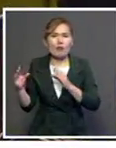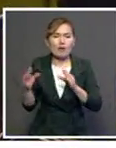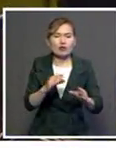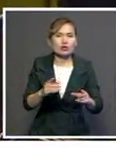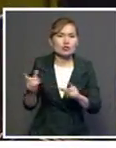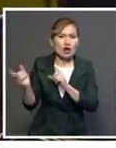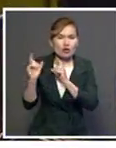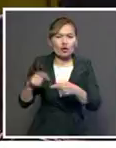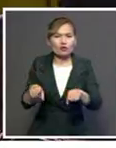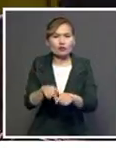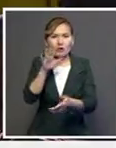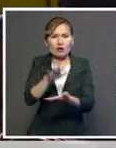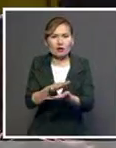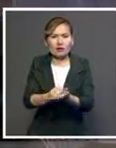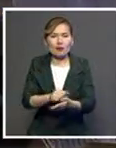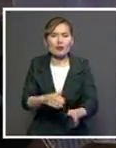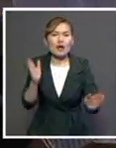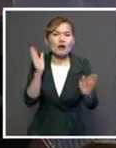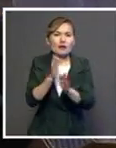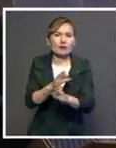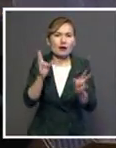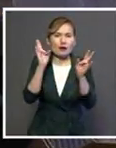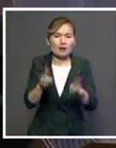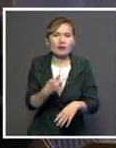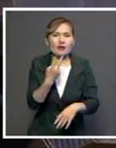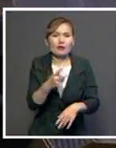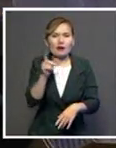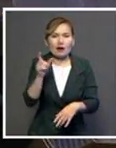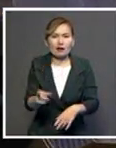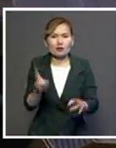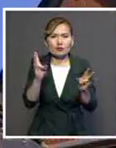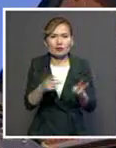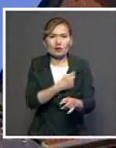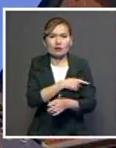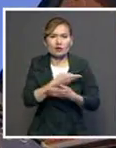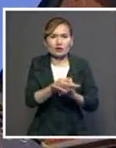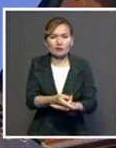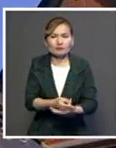көтеріп, ол ағаштың үстіне құлады. Табиғаттың тосын мінезінен екі адам зардап шеккен.